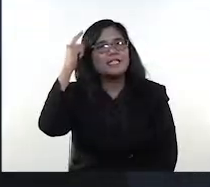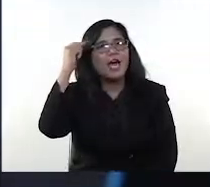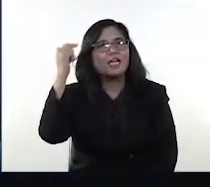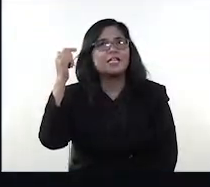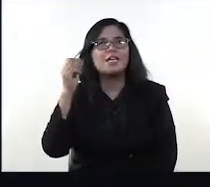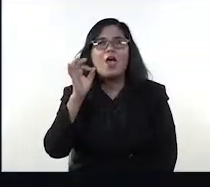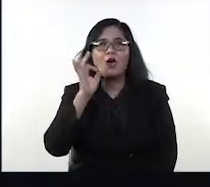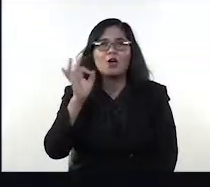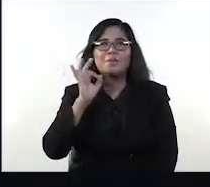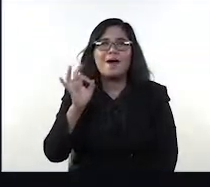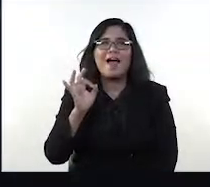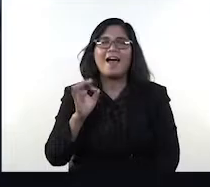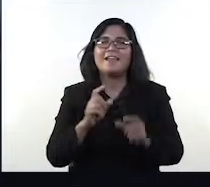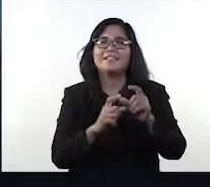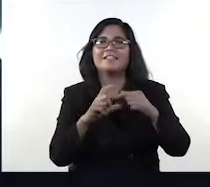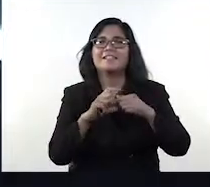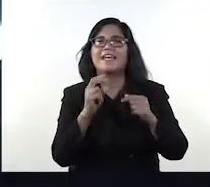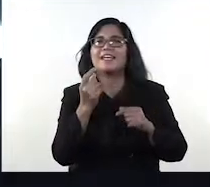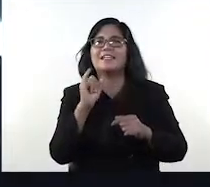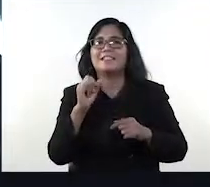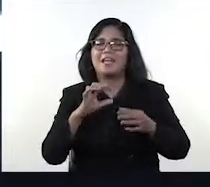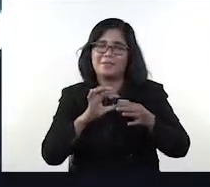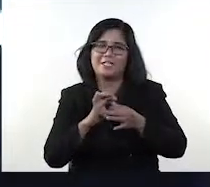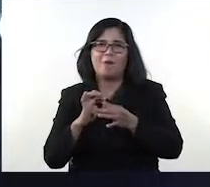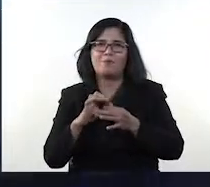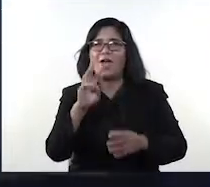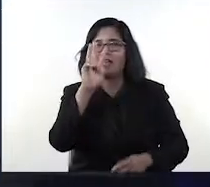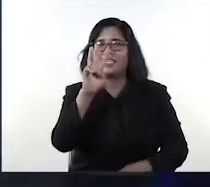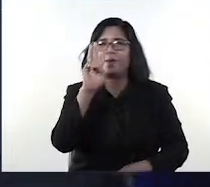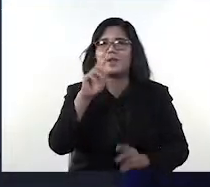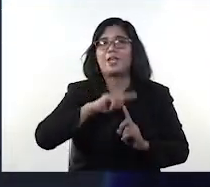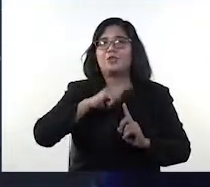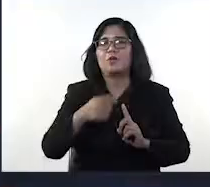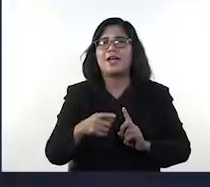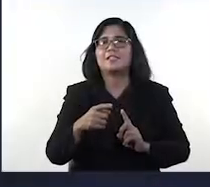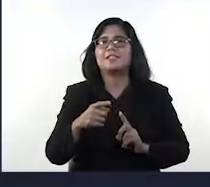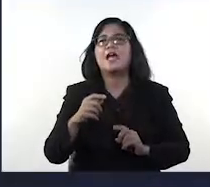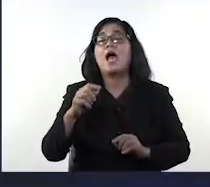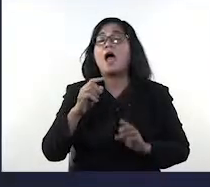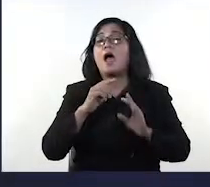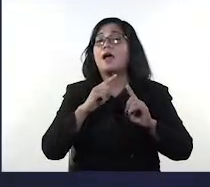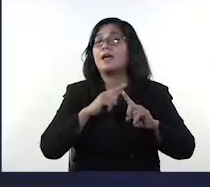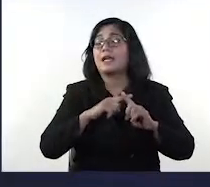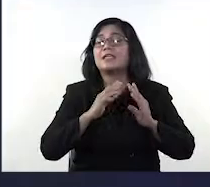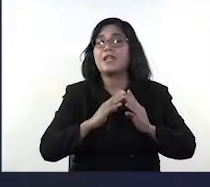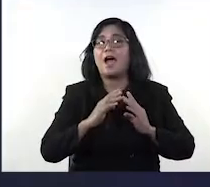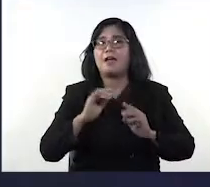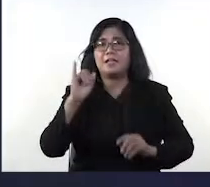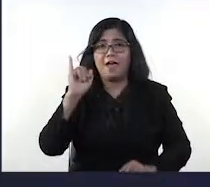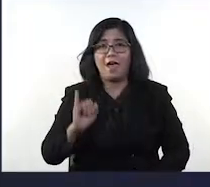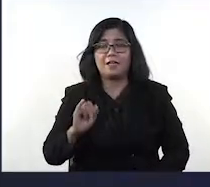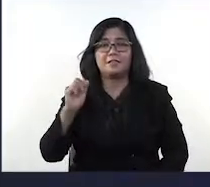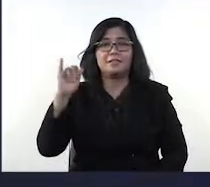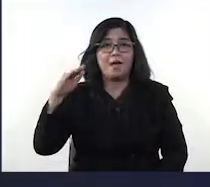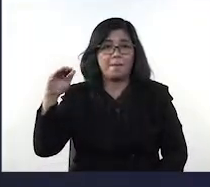khotbah serial kita Mig33 tugas gereja di akhir zaman Hai banyak